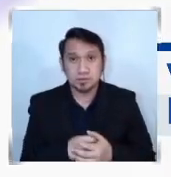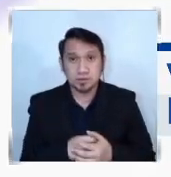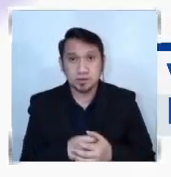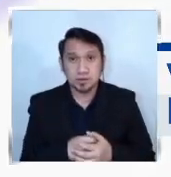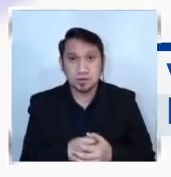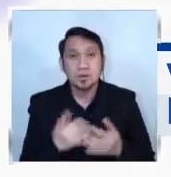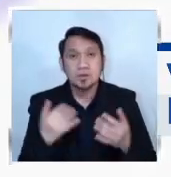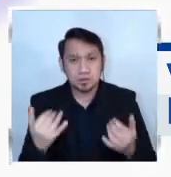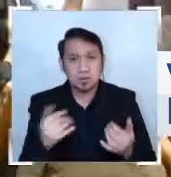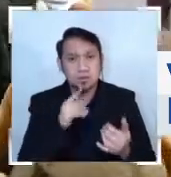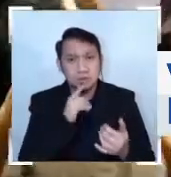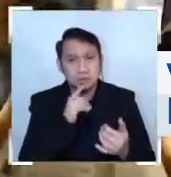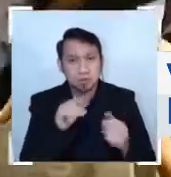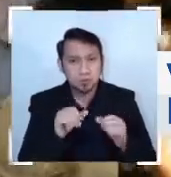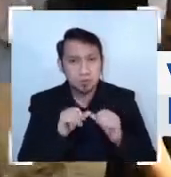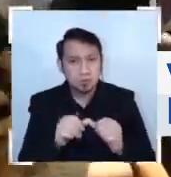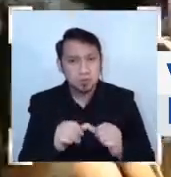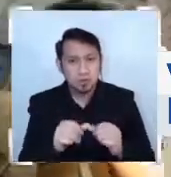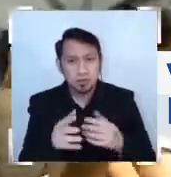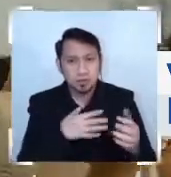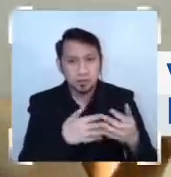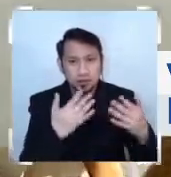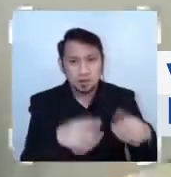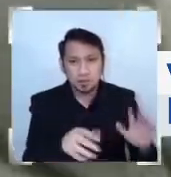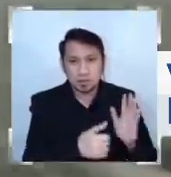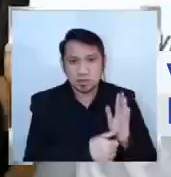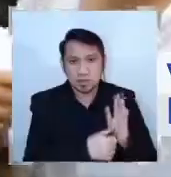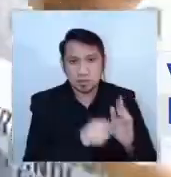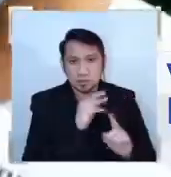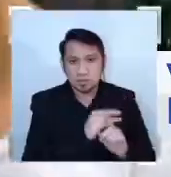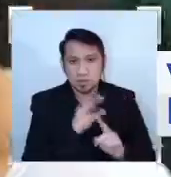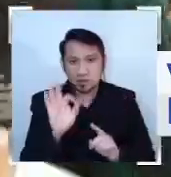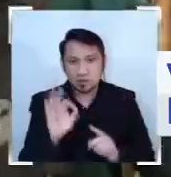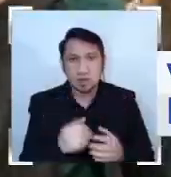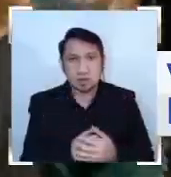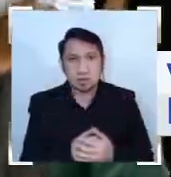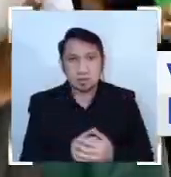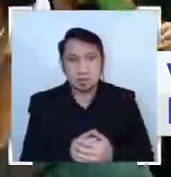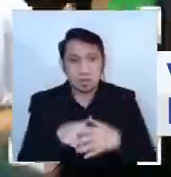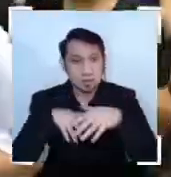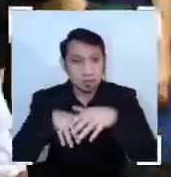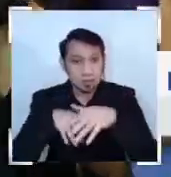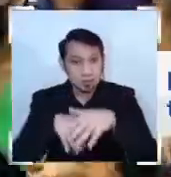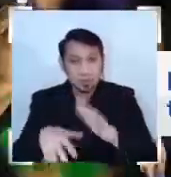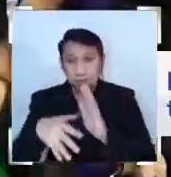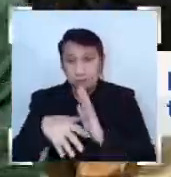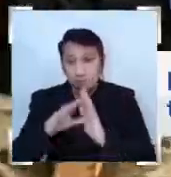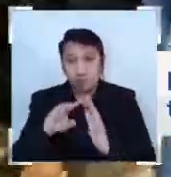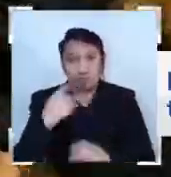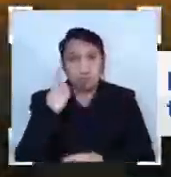is going to exist even after May 9. Sa pagmarcha ng ilang grupo sa harap ng tanggapan ng Commission on Election sa Maynila kaninang